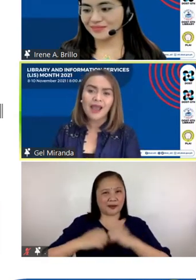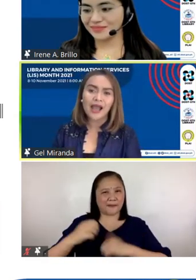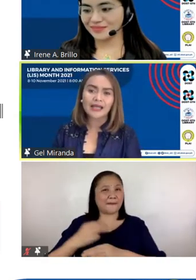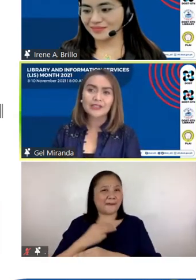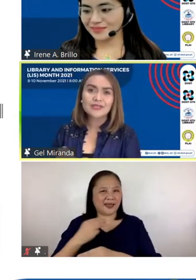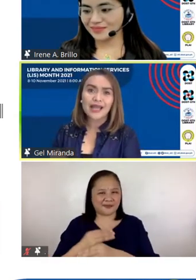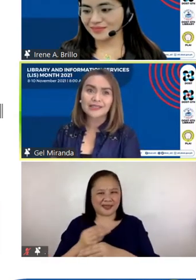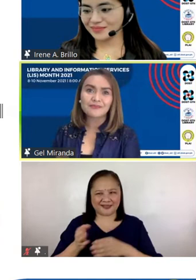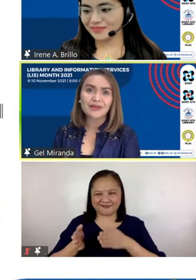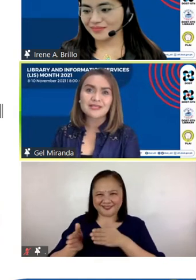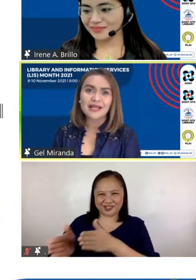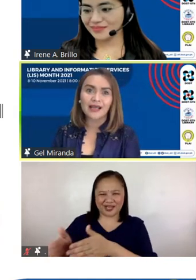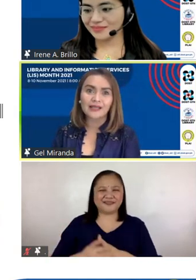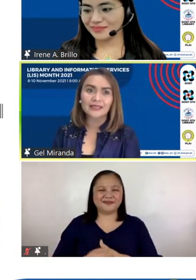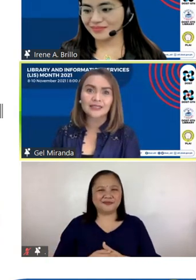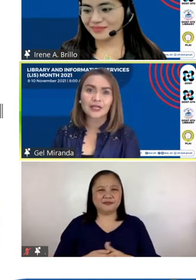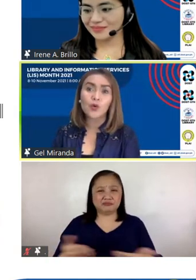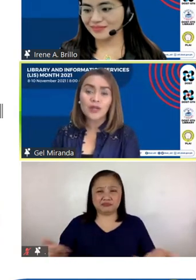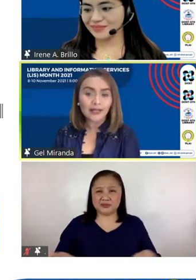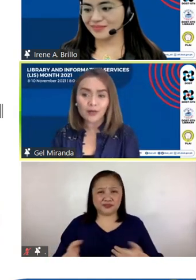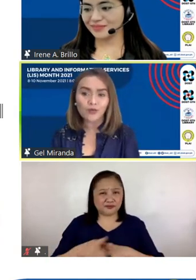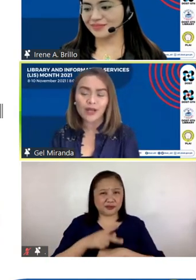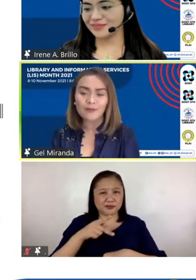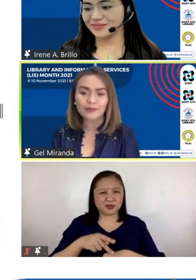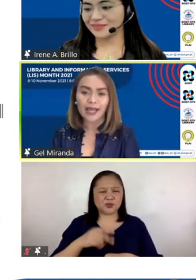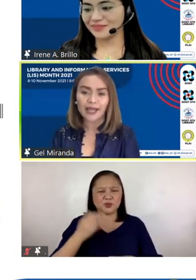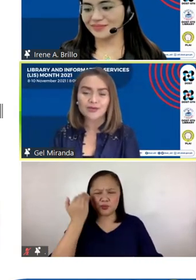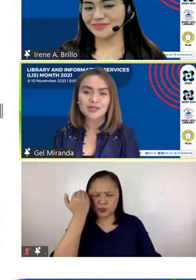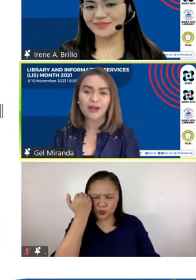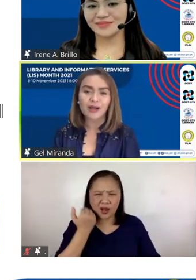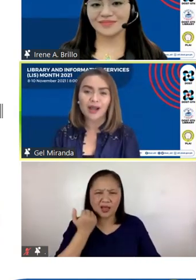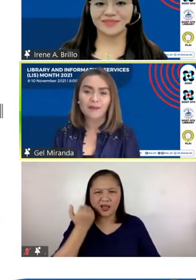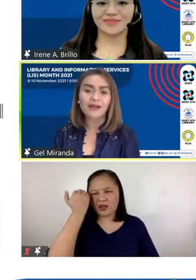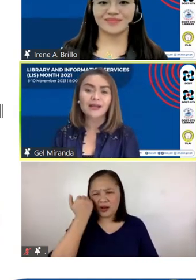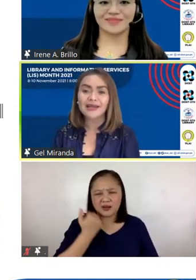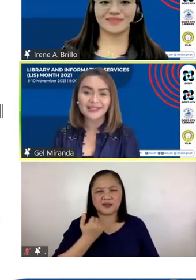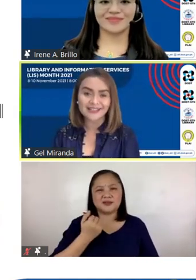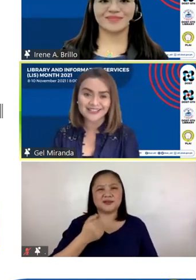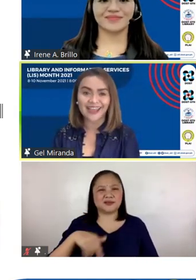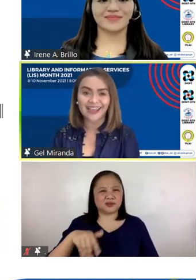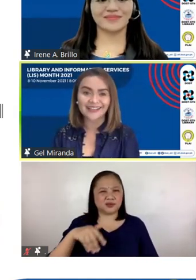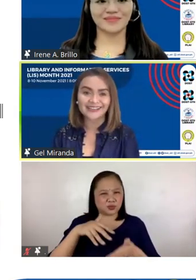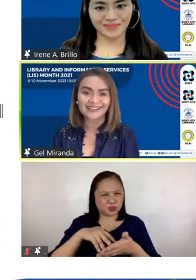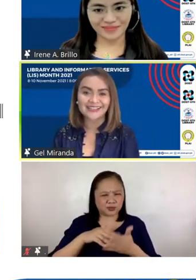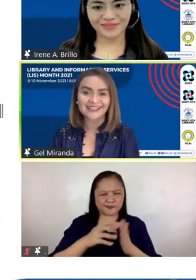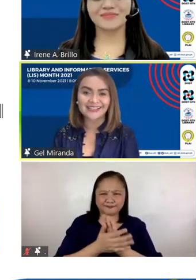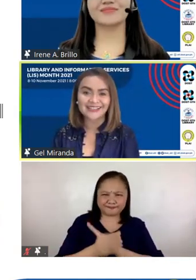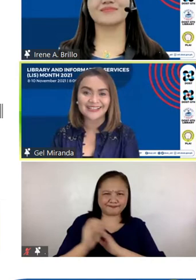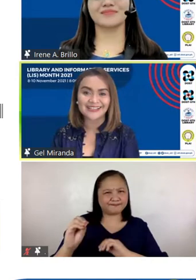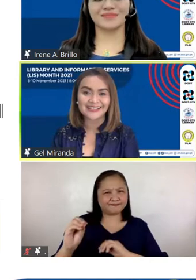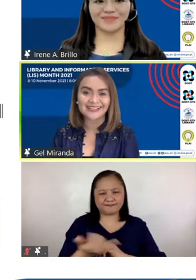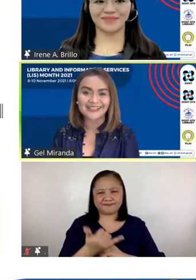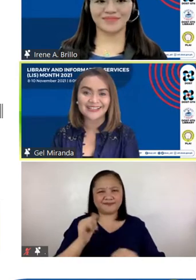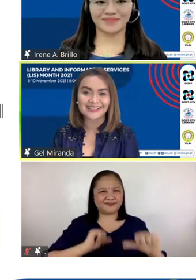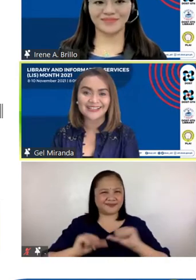Parang dito sa ating bansa, talagang kulang na kulang po tayo sa mga magagaling na scientists.